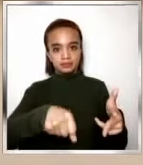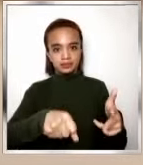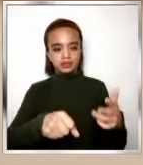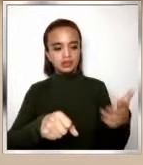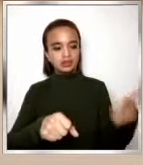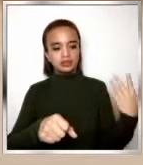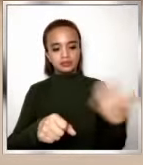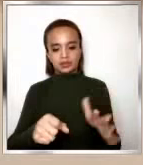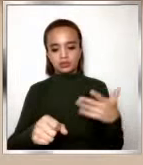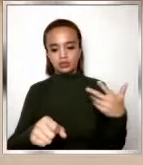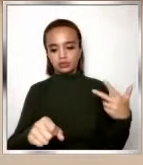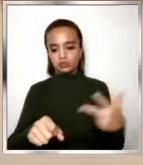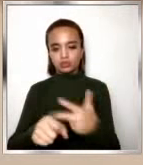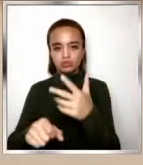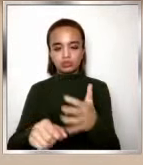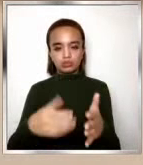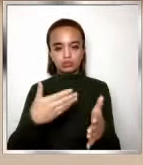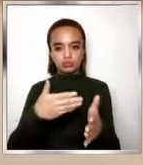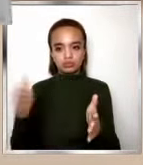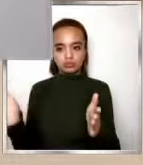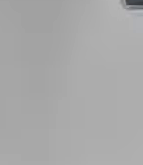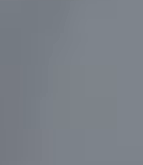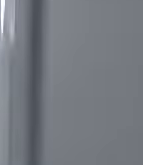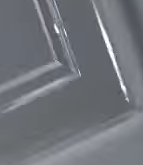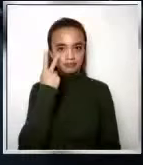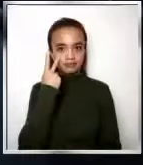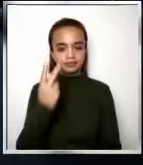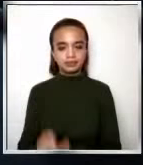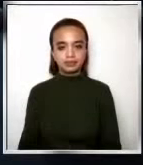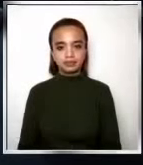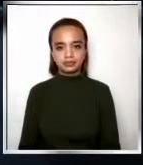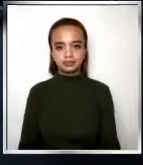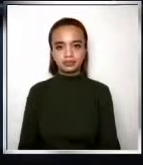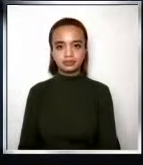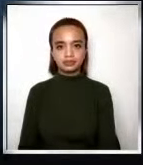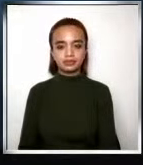driver. Nakatutok si Bon Aquino.